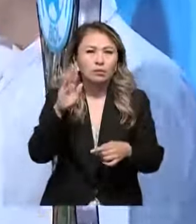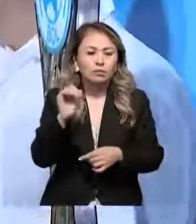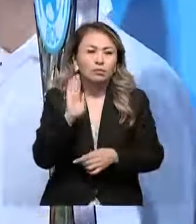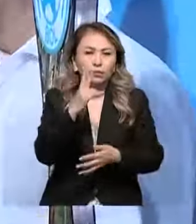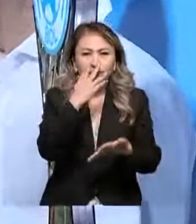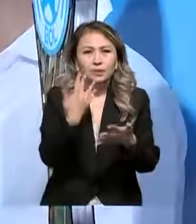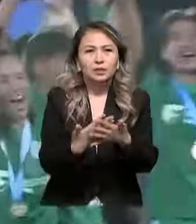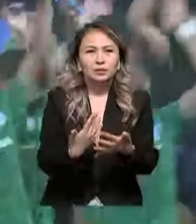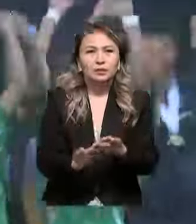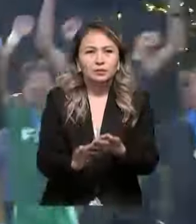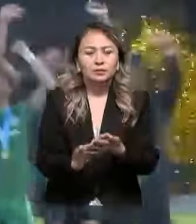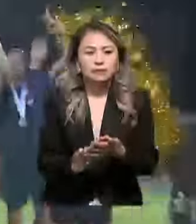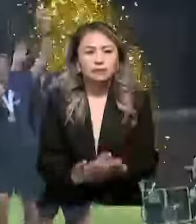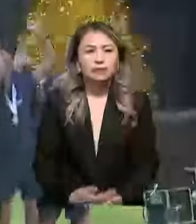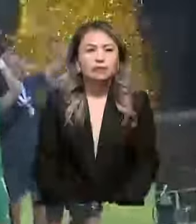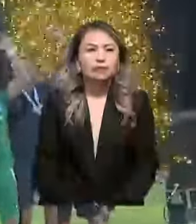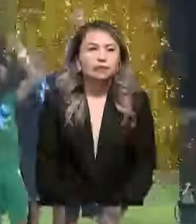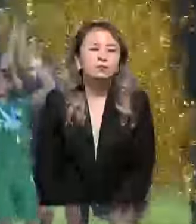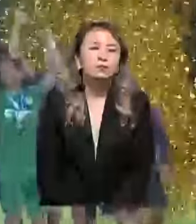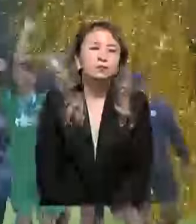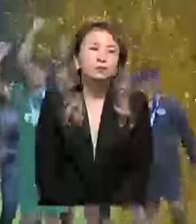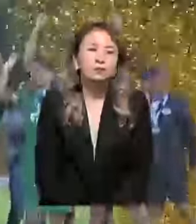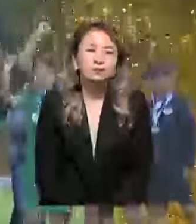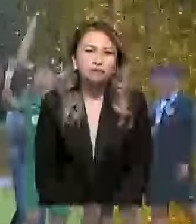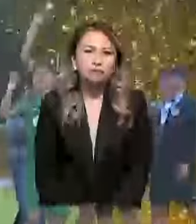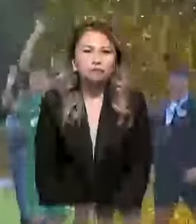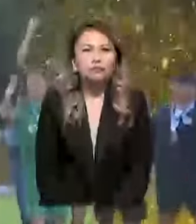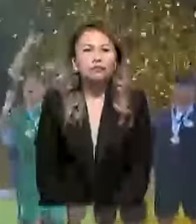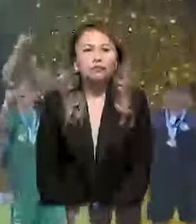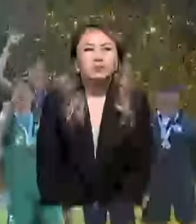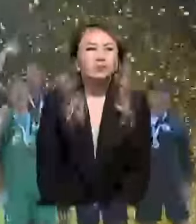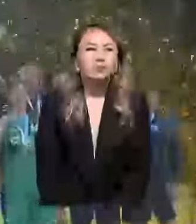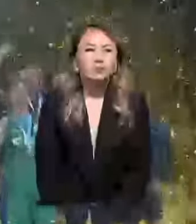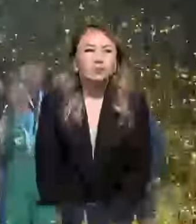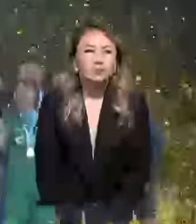береді, дейді ұйымдастырушылар. Данияр Сұлтанұлы, Катерина Попкова, Шымкент, 24 KZ.